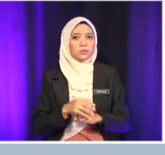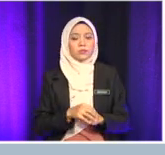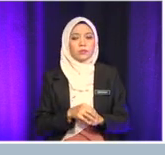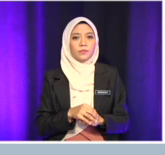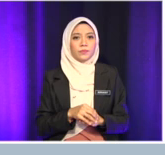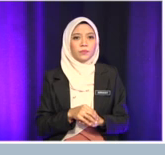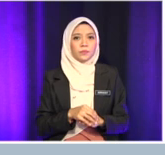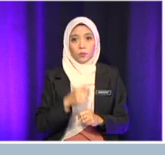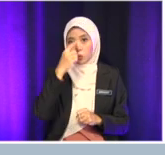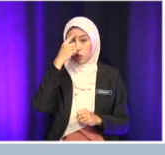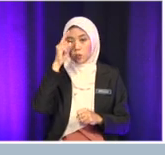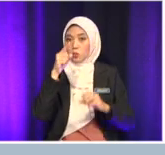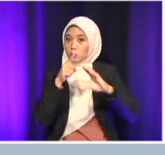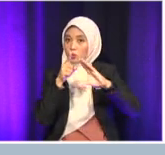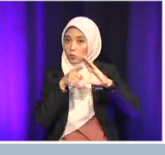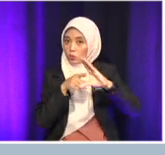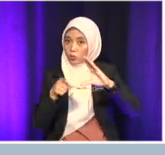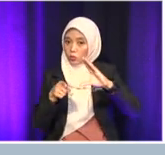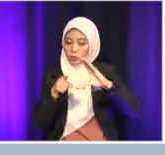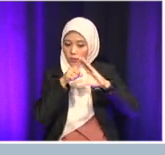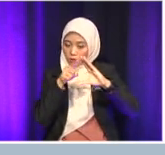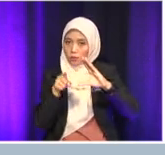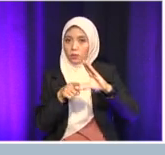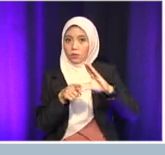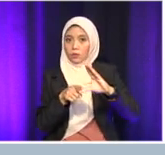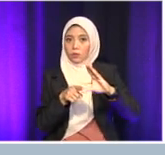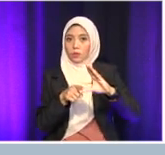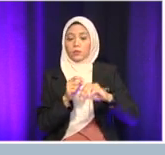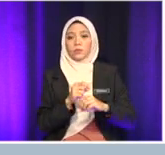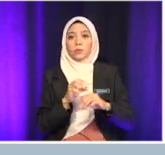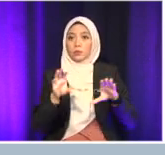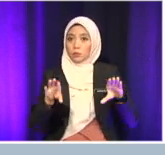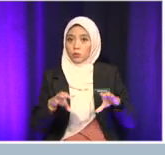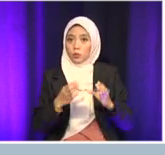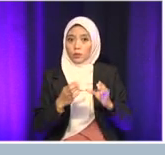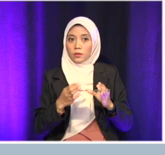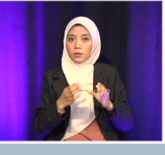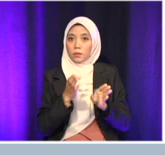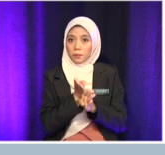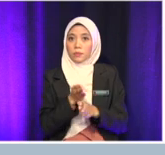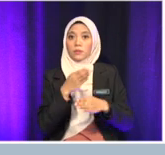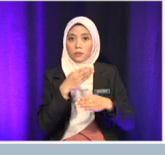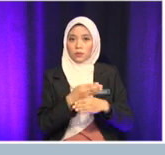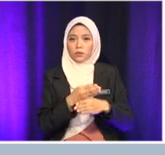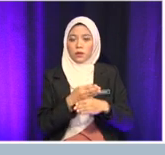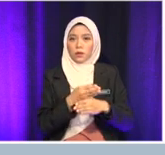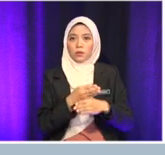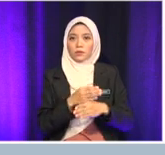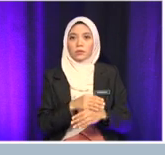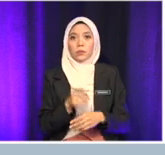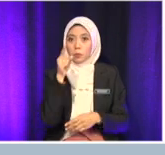untuk sudut garis yang lurus sudut yang terakhir adalah membentuk separuh bulat